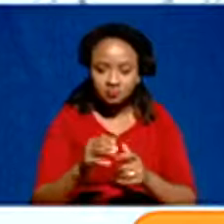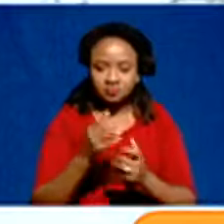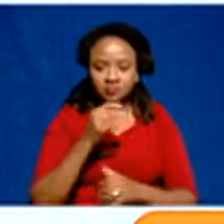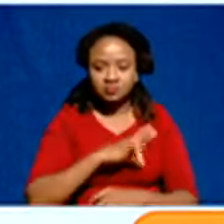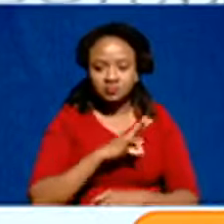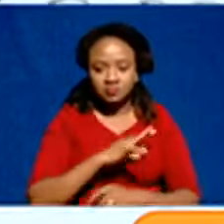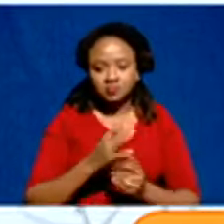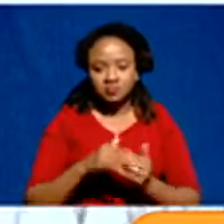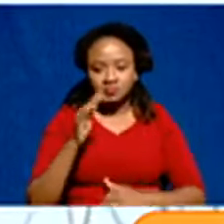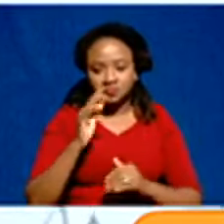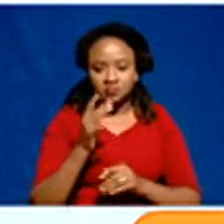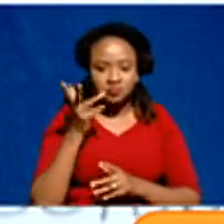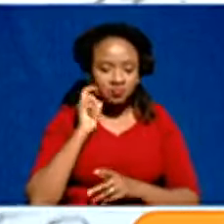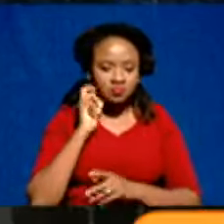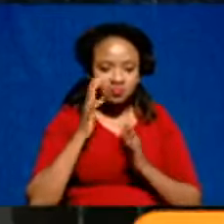Skiza.